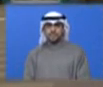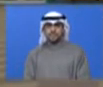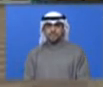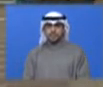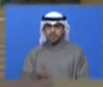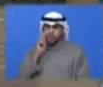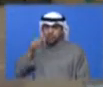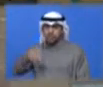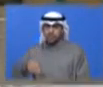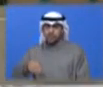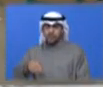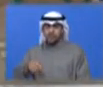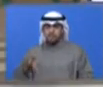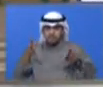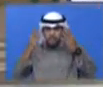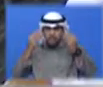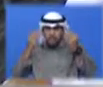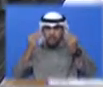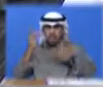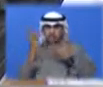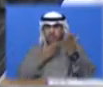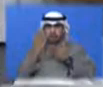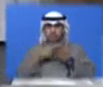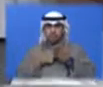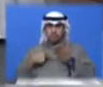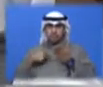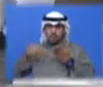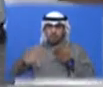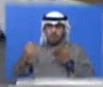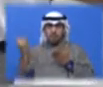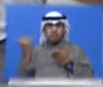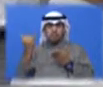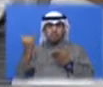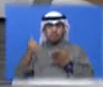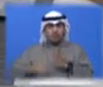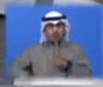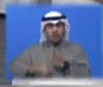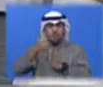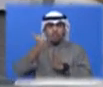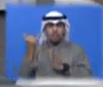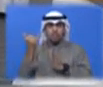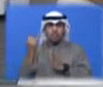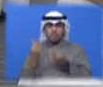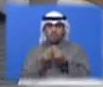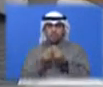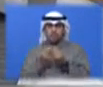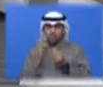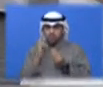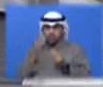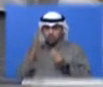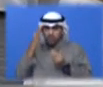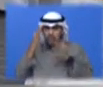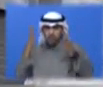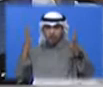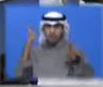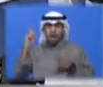إن أهمية التعليم مسألة لم تعد اليوم محل جدل في أي منطقة من العالم، فالتجارب الدولية المعاصرة